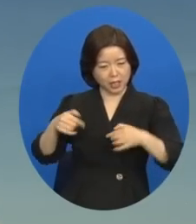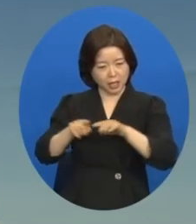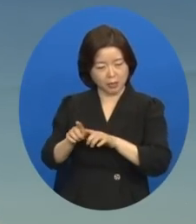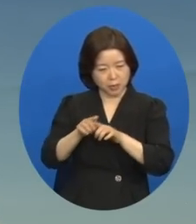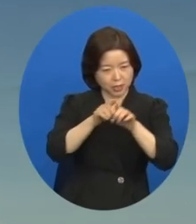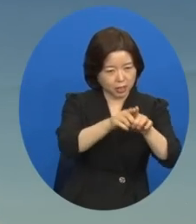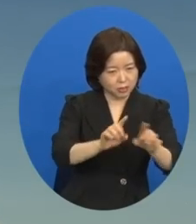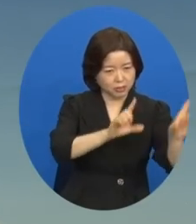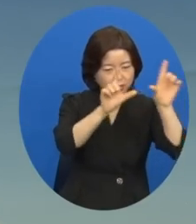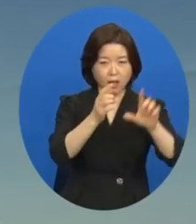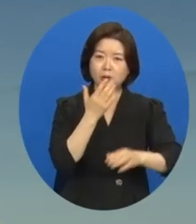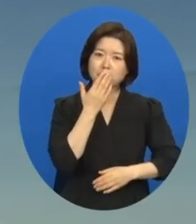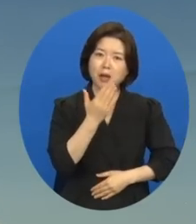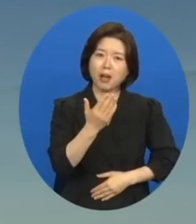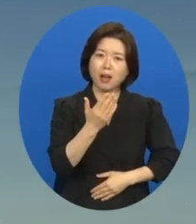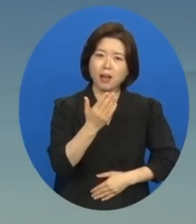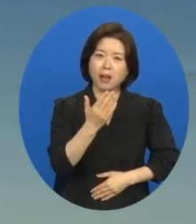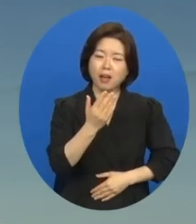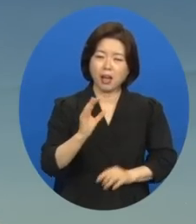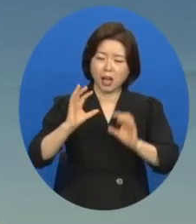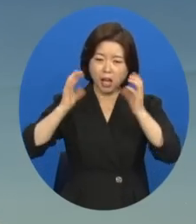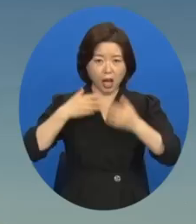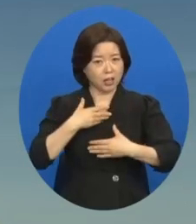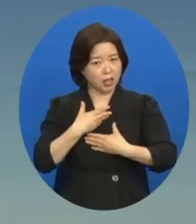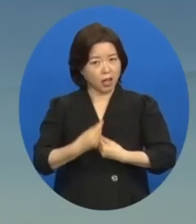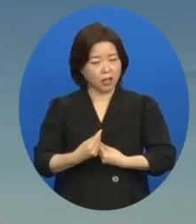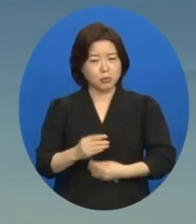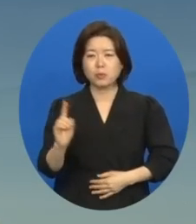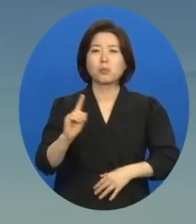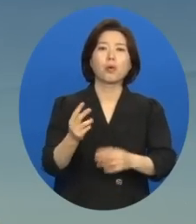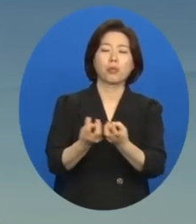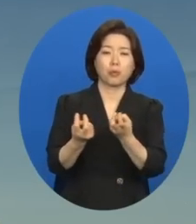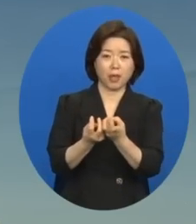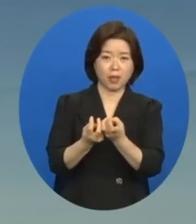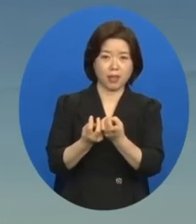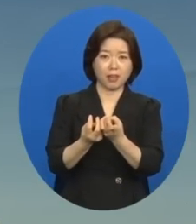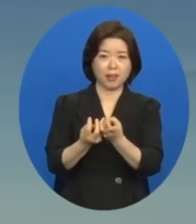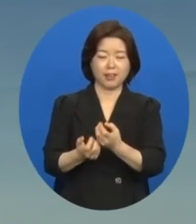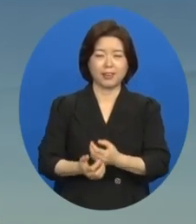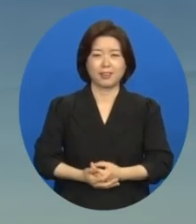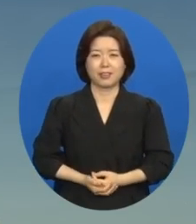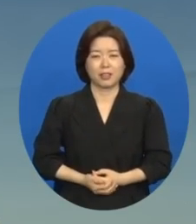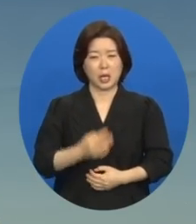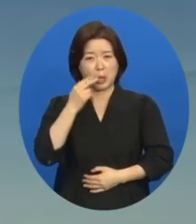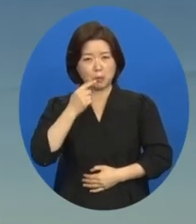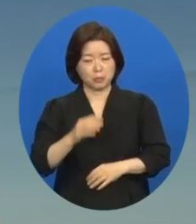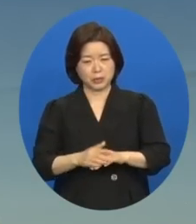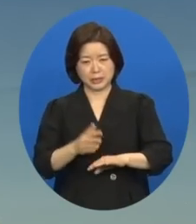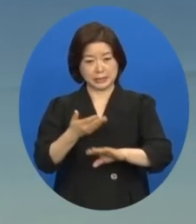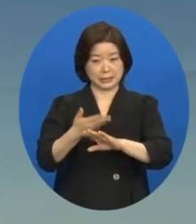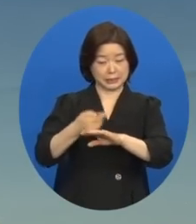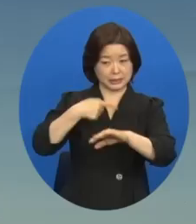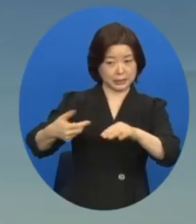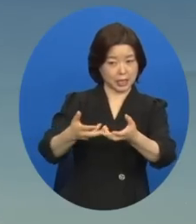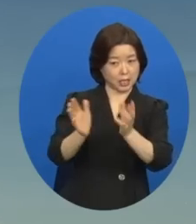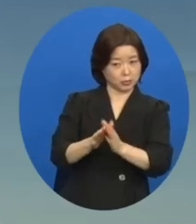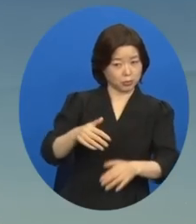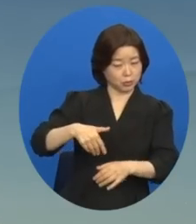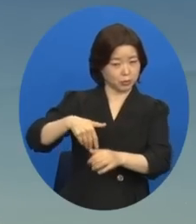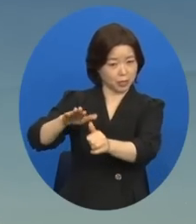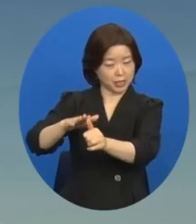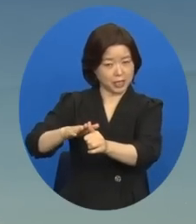있을까? 아이들의 안전함은 어떻게 지키면 되지? 혹시 다른 부족으로 가라고 하시는